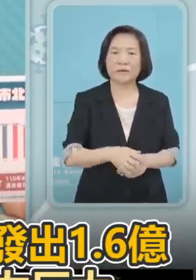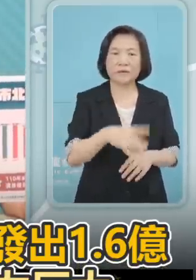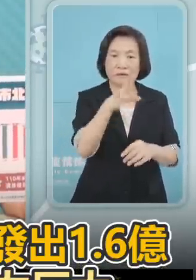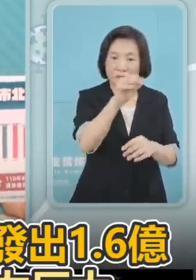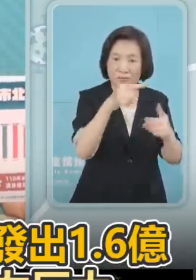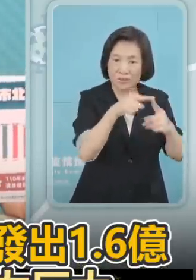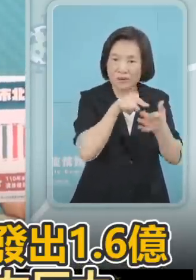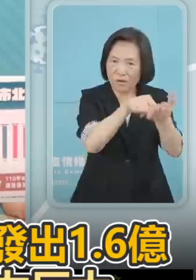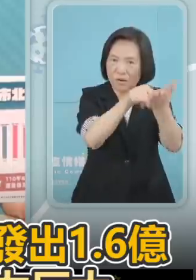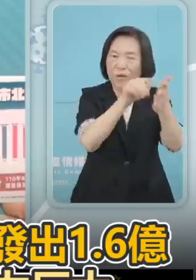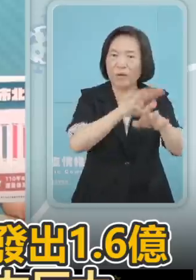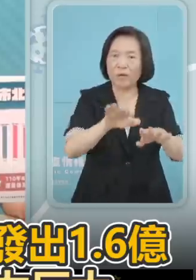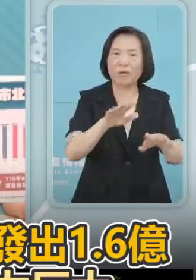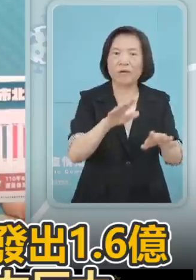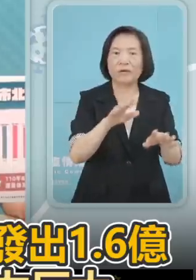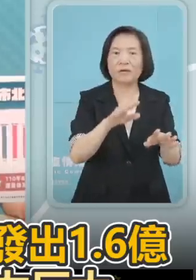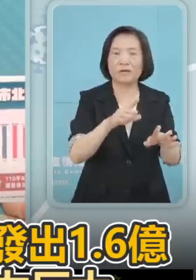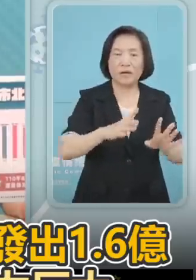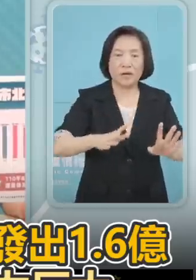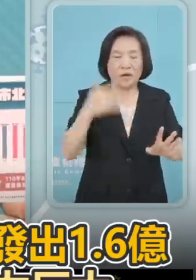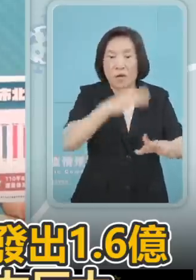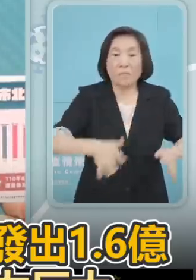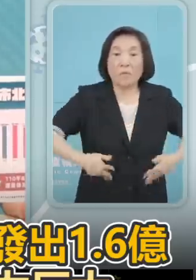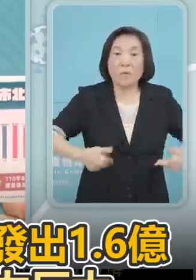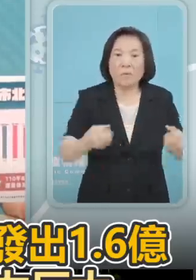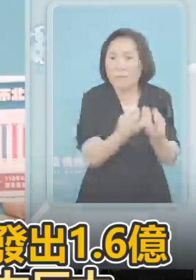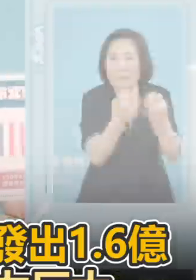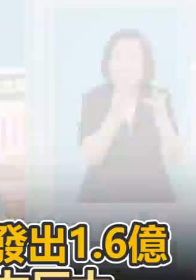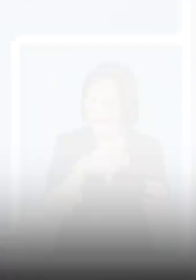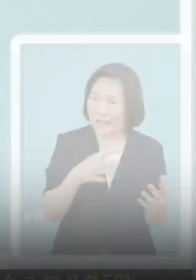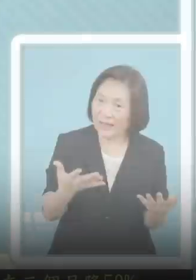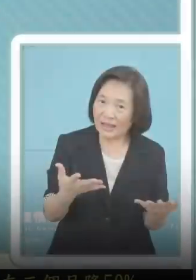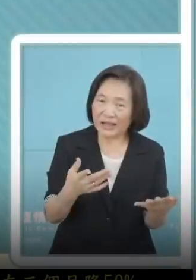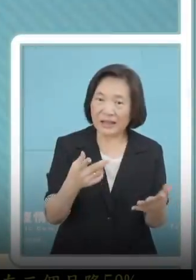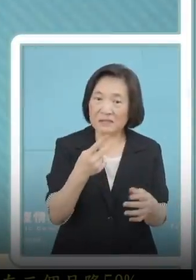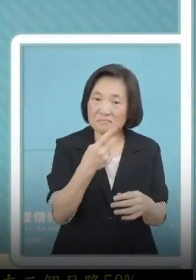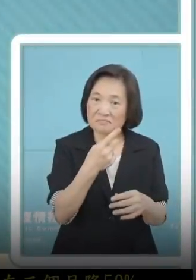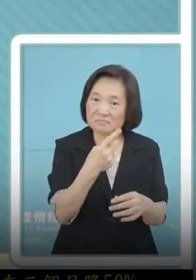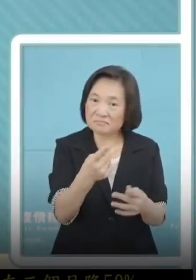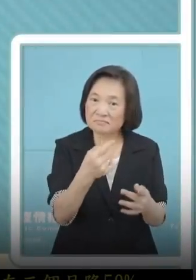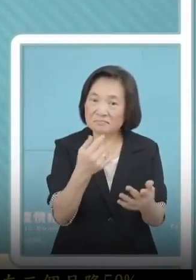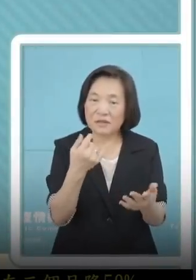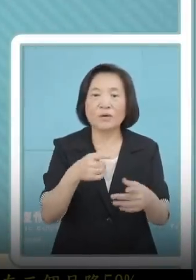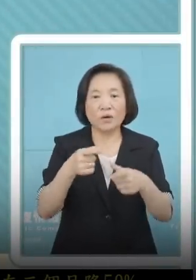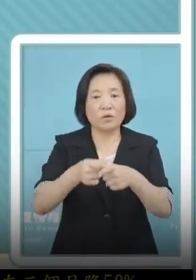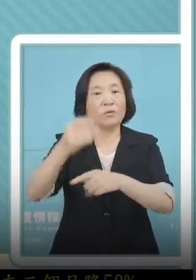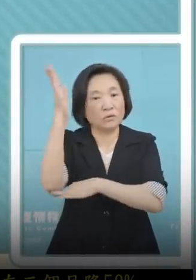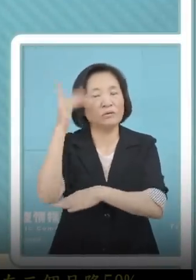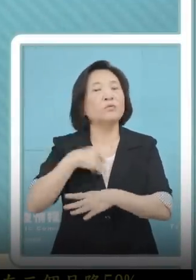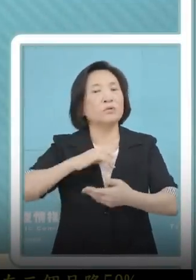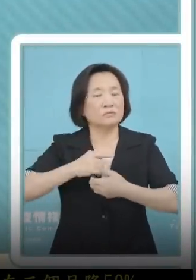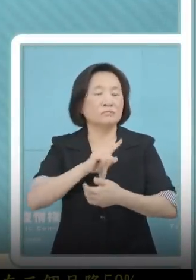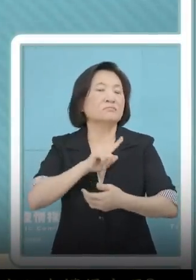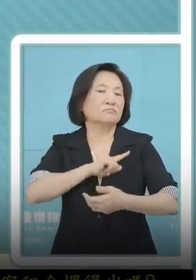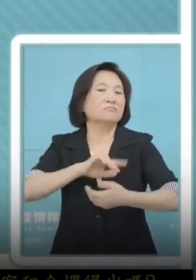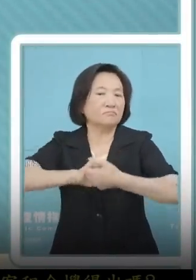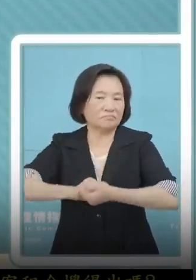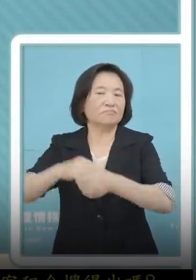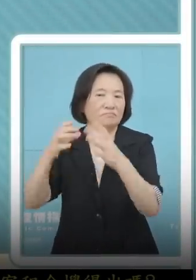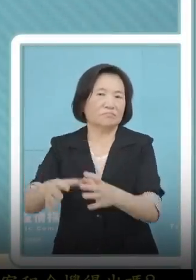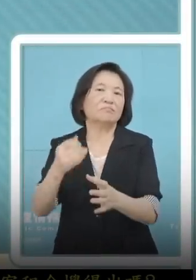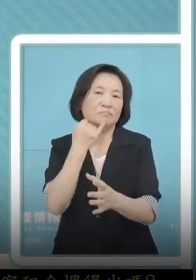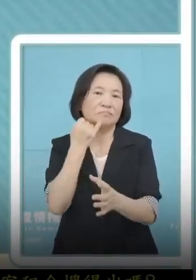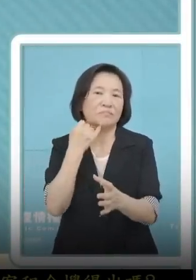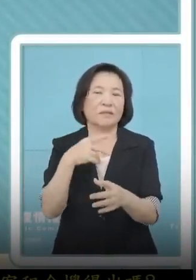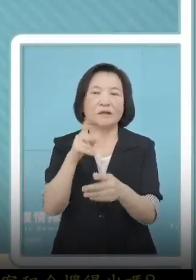跟前面比，你知道吗？增加的话165倍，当然是这样的。我们公家机关是可以决定我们公有场